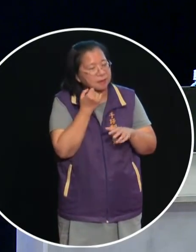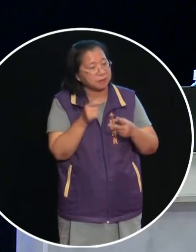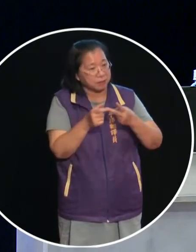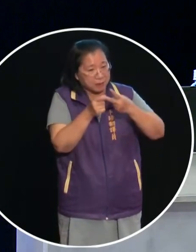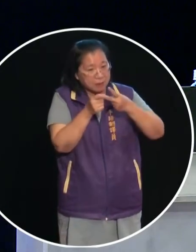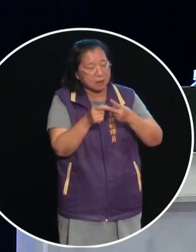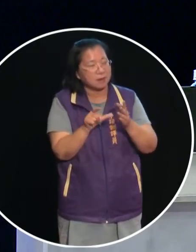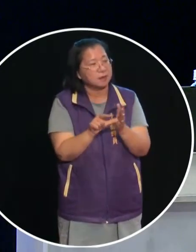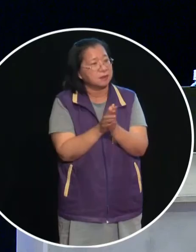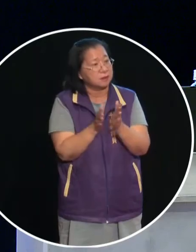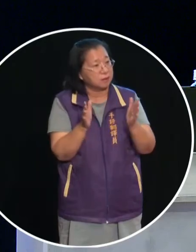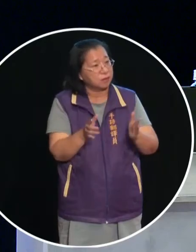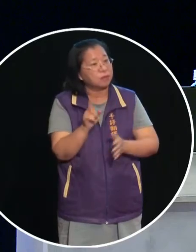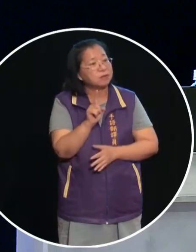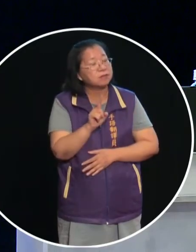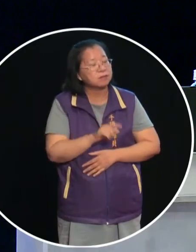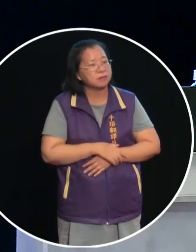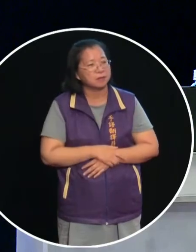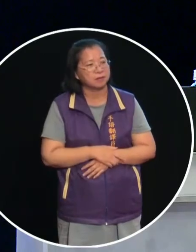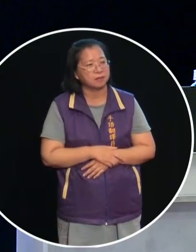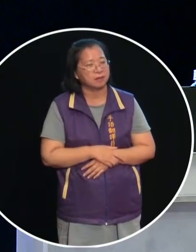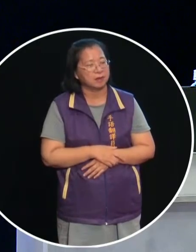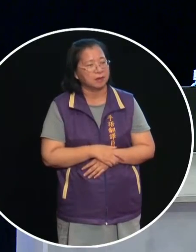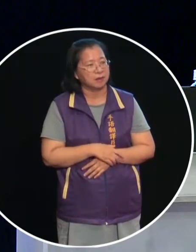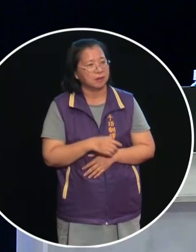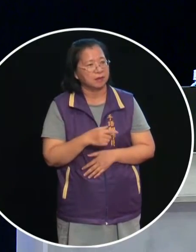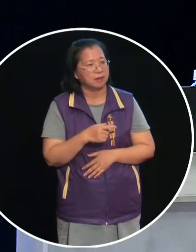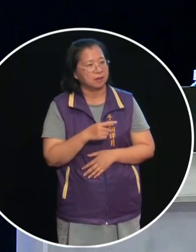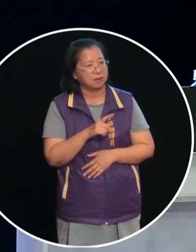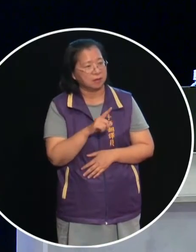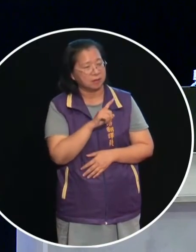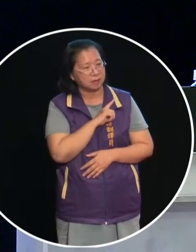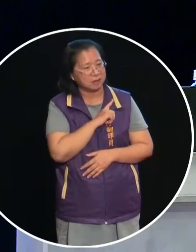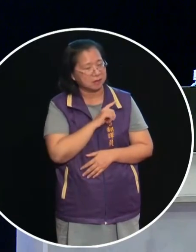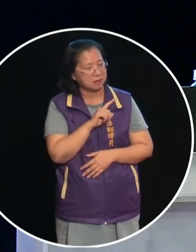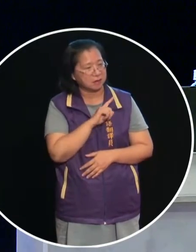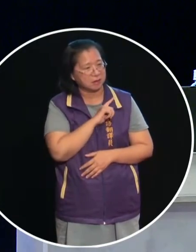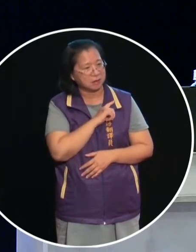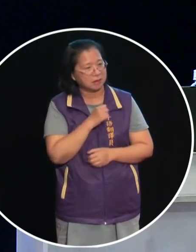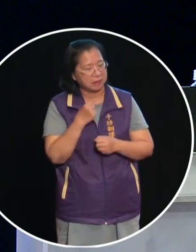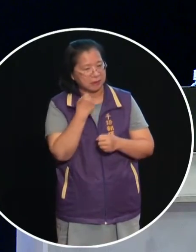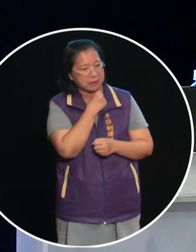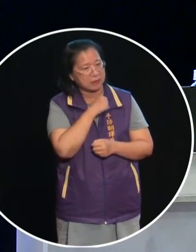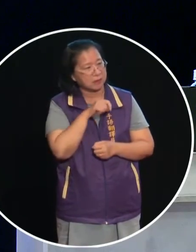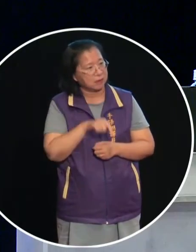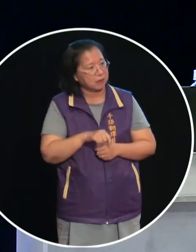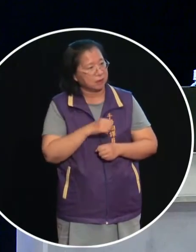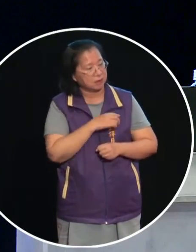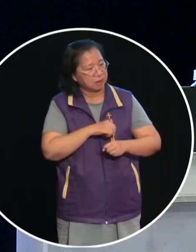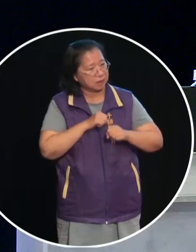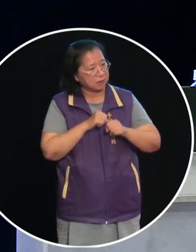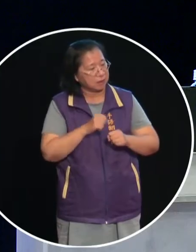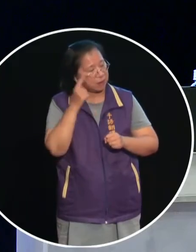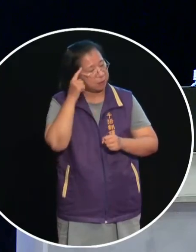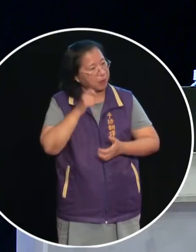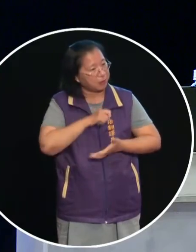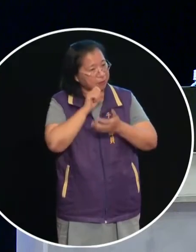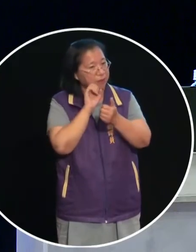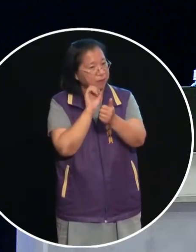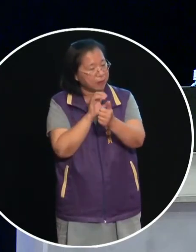就台湾可以走出去。然后向世界直接表达台湾的正当性、台湾的建议，因